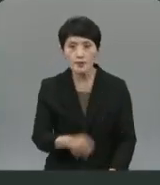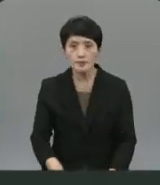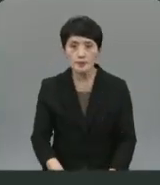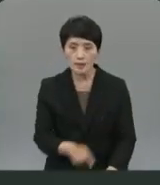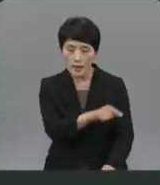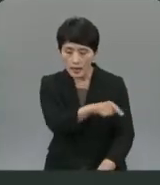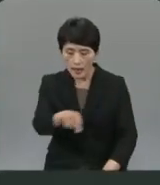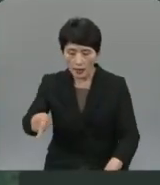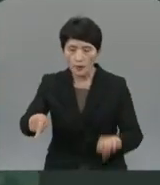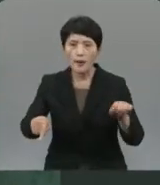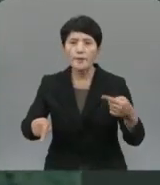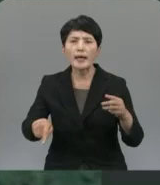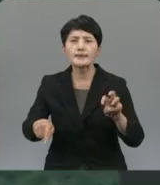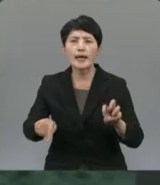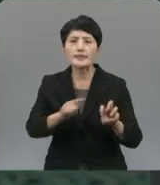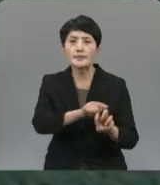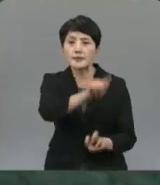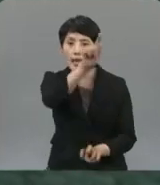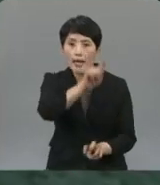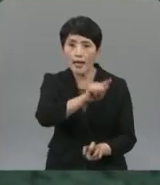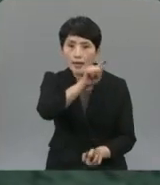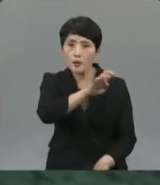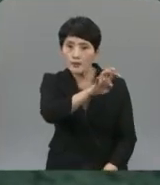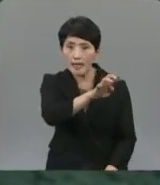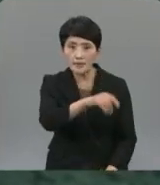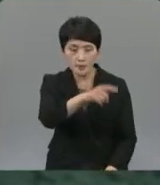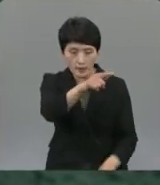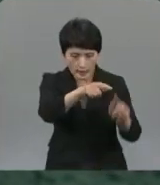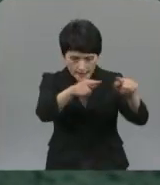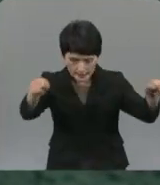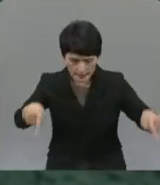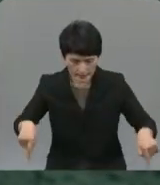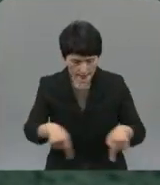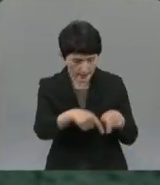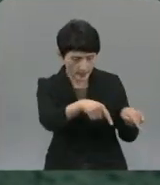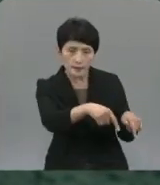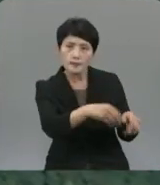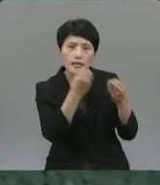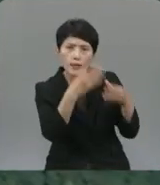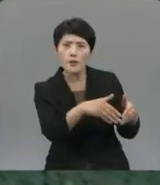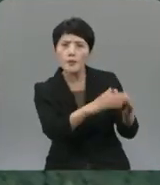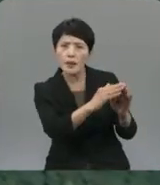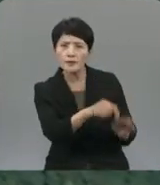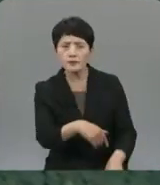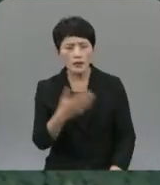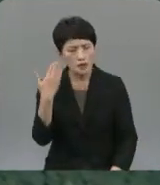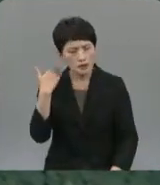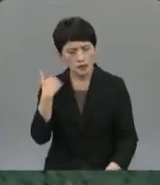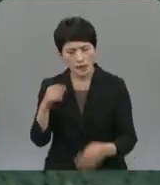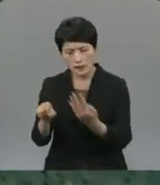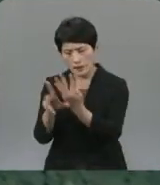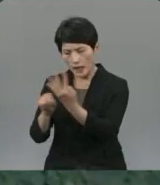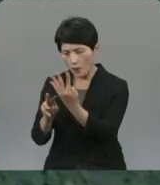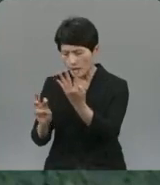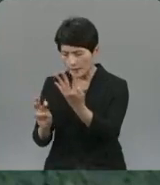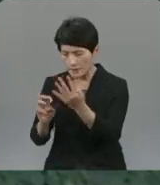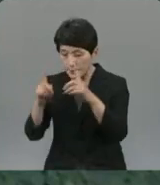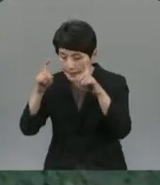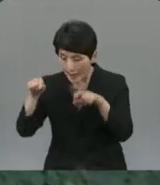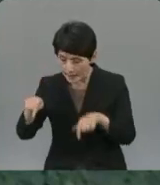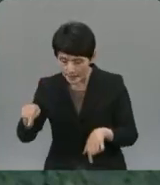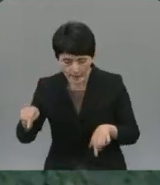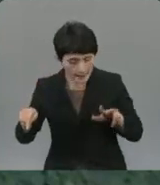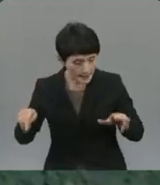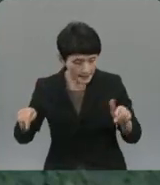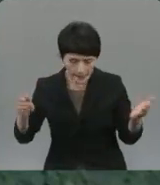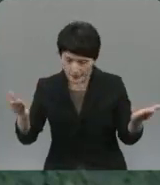据美国民间卫星企业 Planet Labs 透露，在对22日拍摄到的东仓里卫星发射场照片进